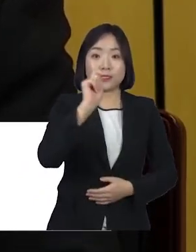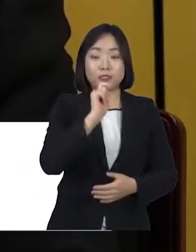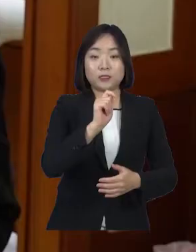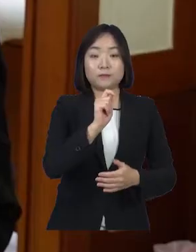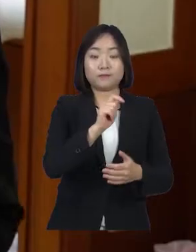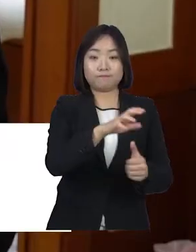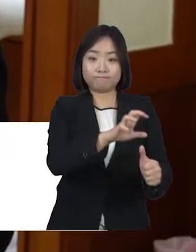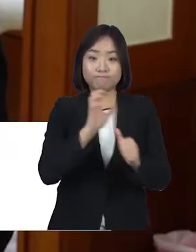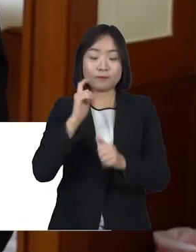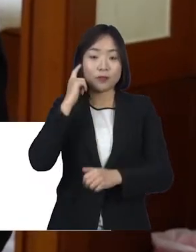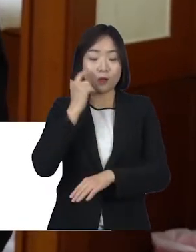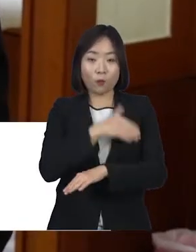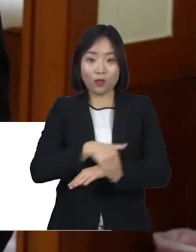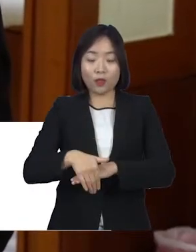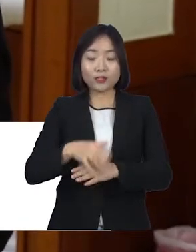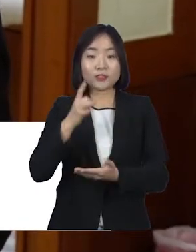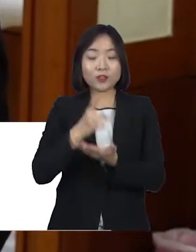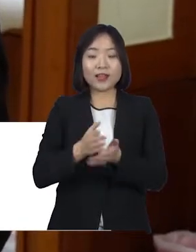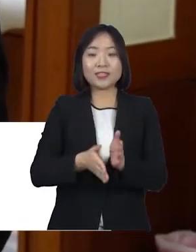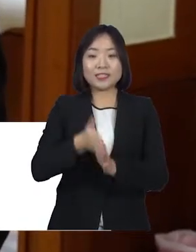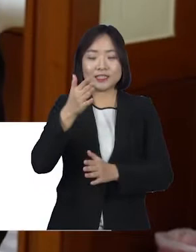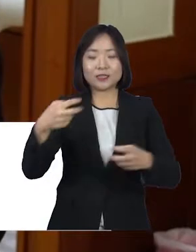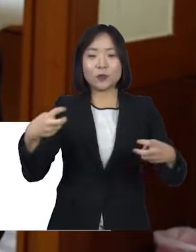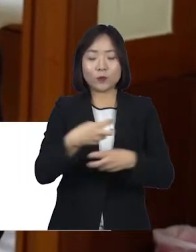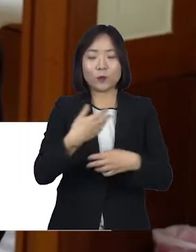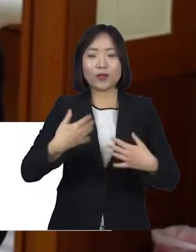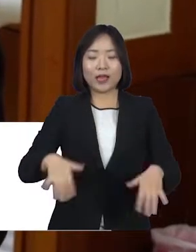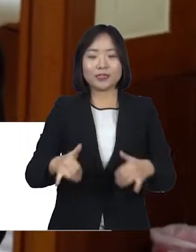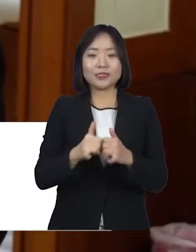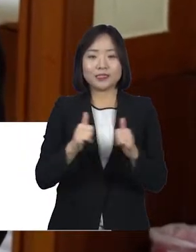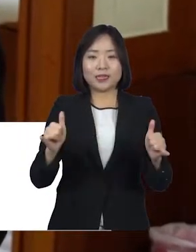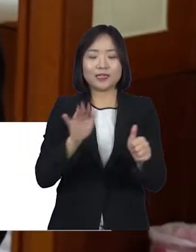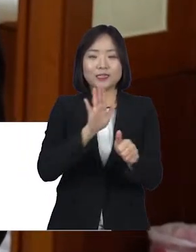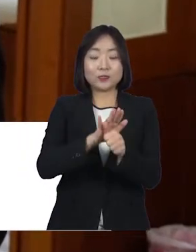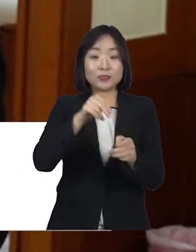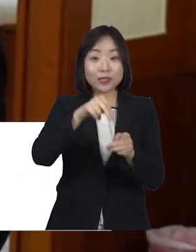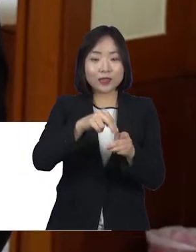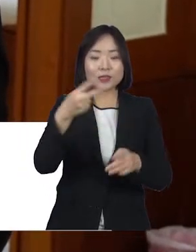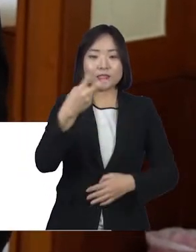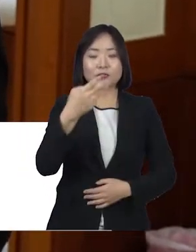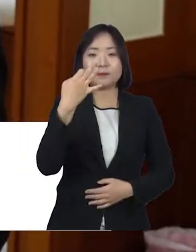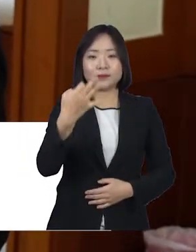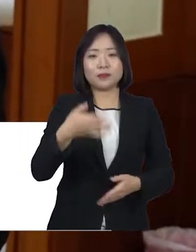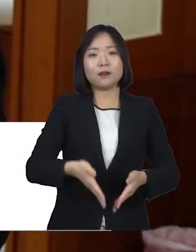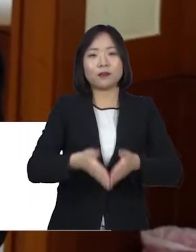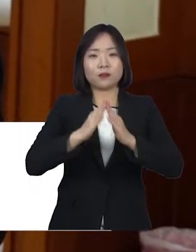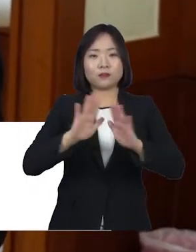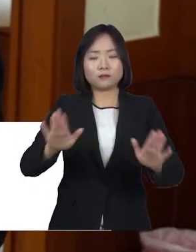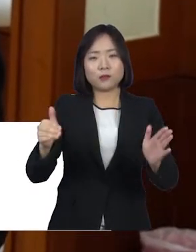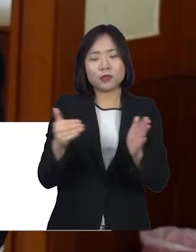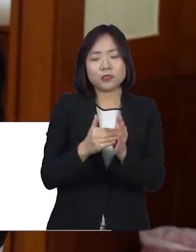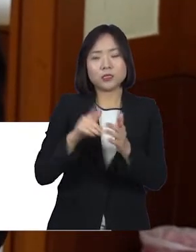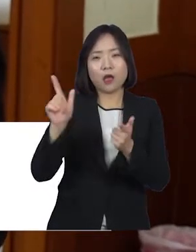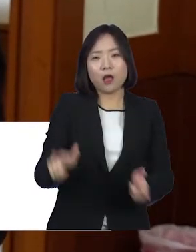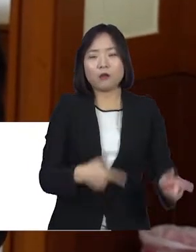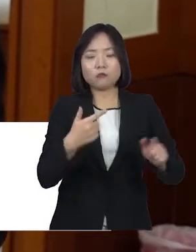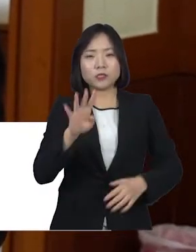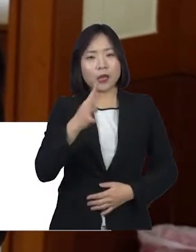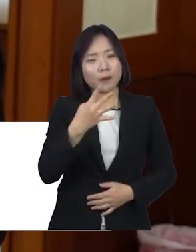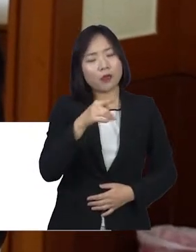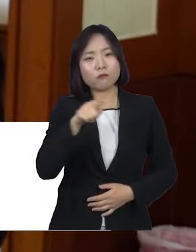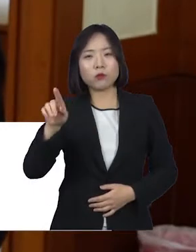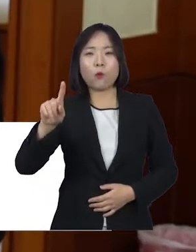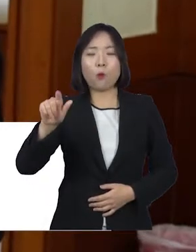예정입니다. 천안시 교통약자 이동지원센터는 2014년도에 구축이 되어 지금까지 하루 400건에서